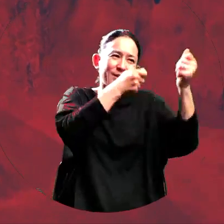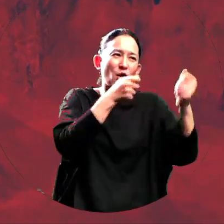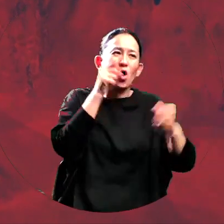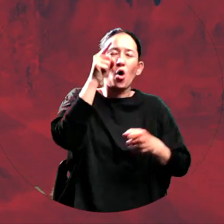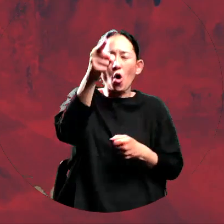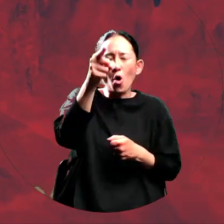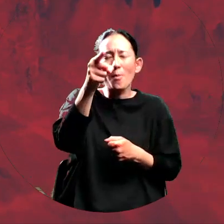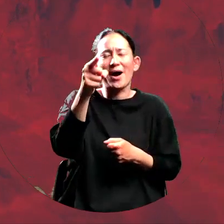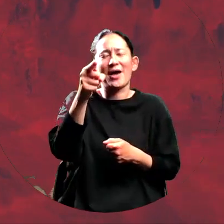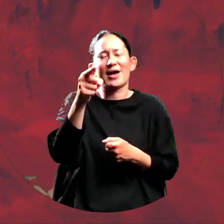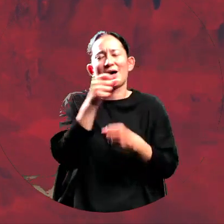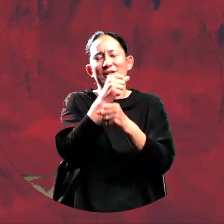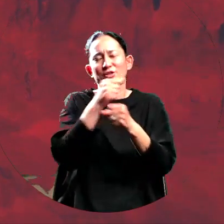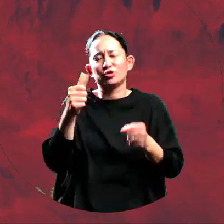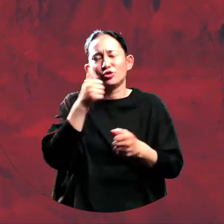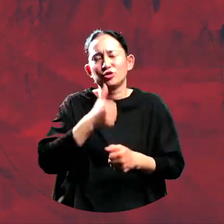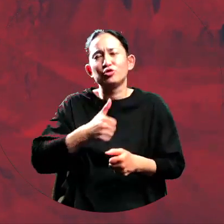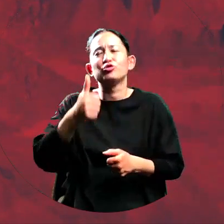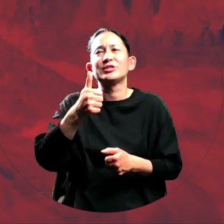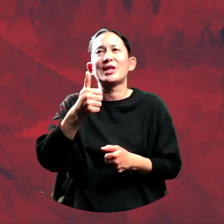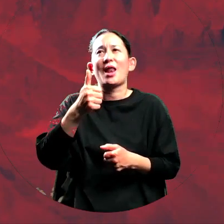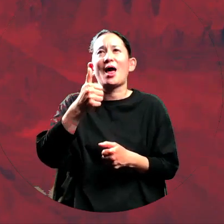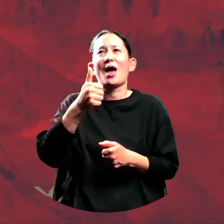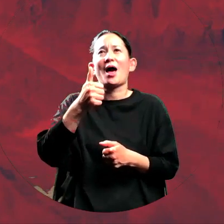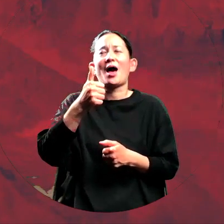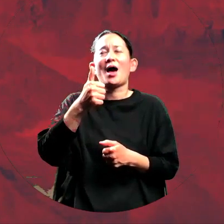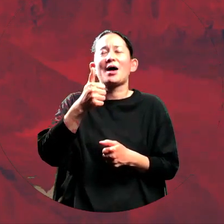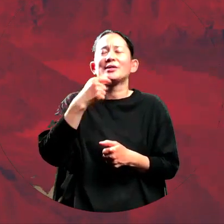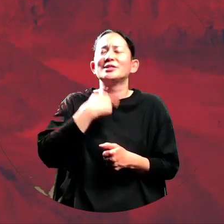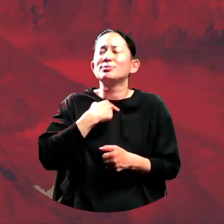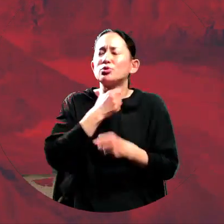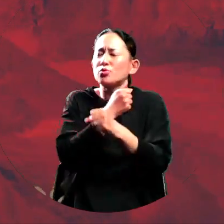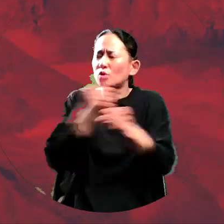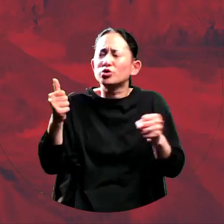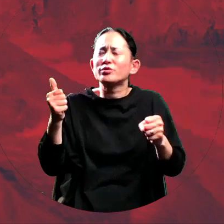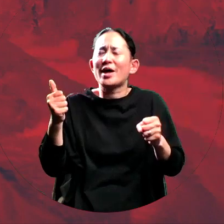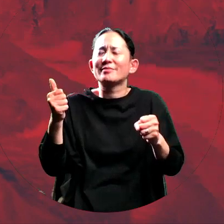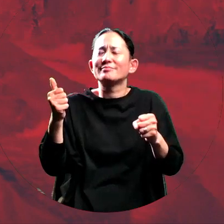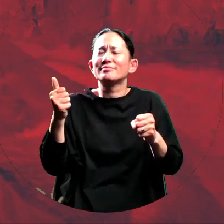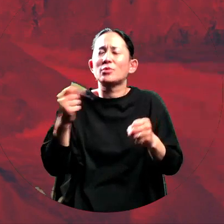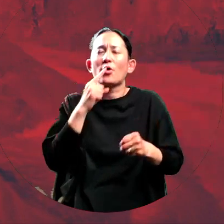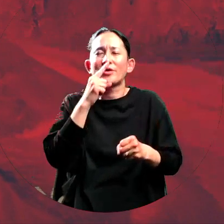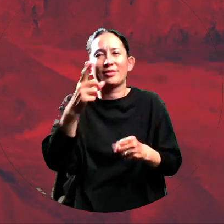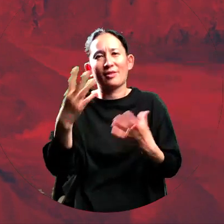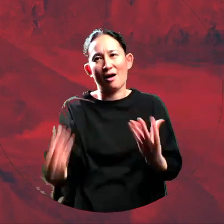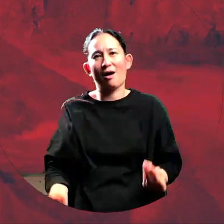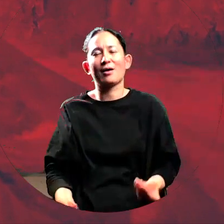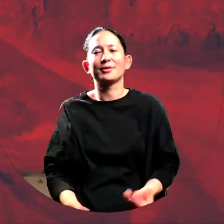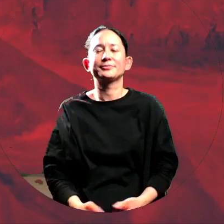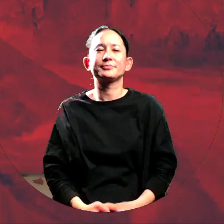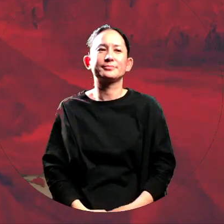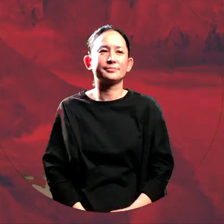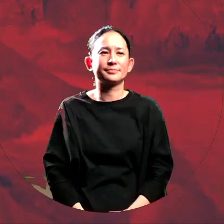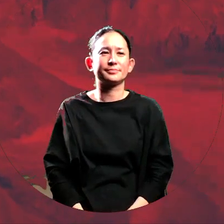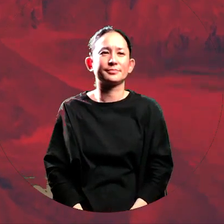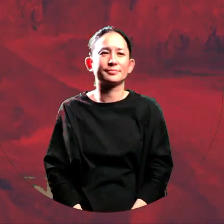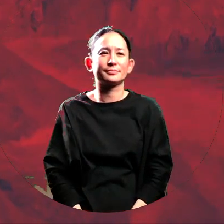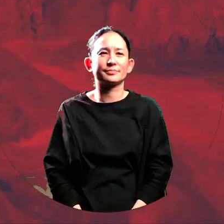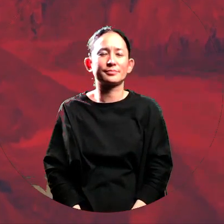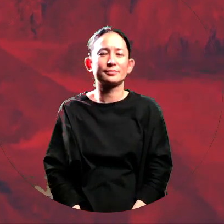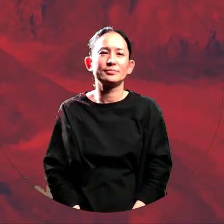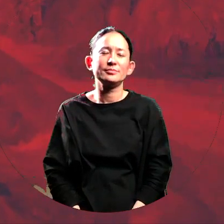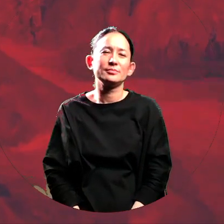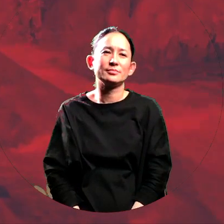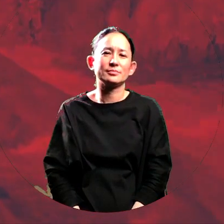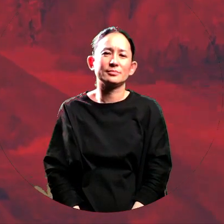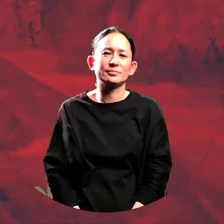it together in English. When they came to the place called Skull, they crucified him there, along with the